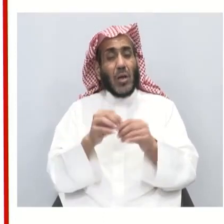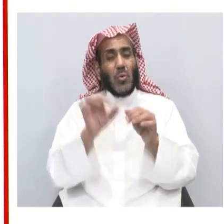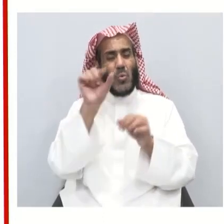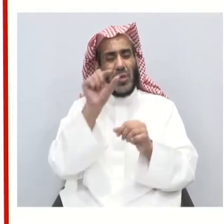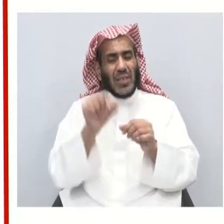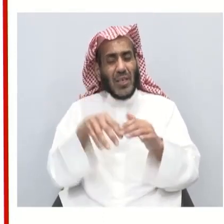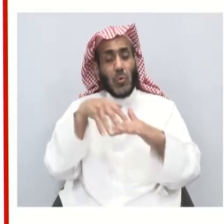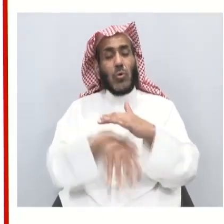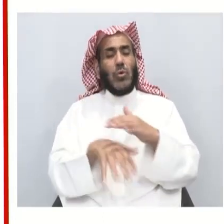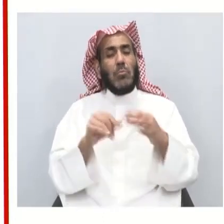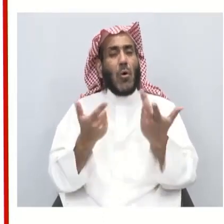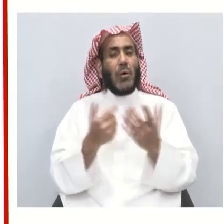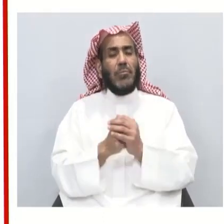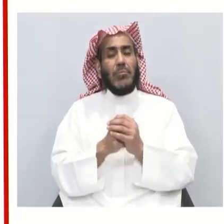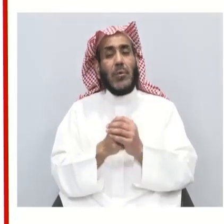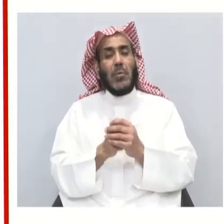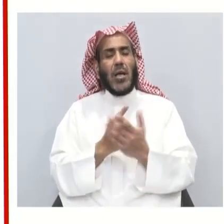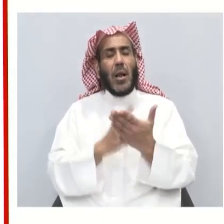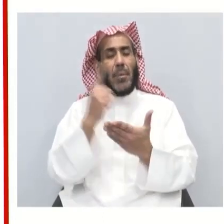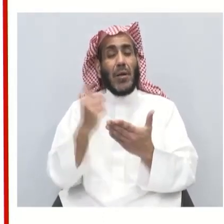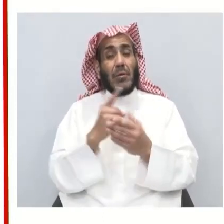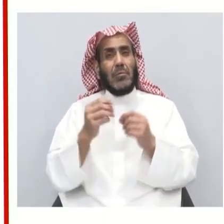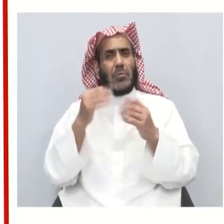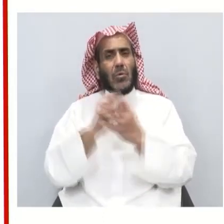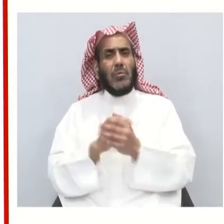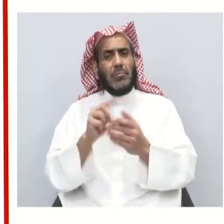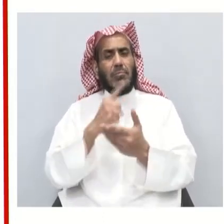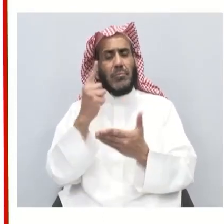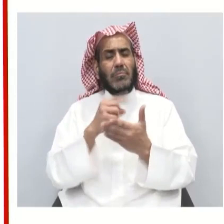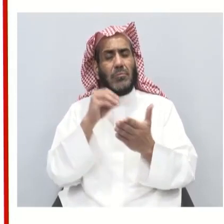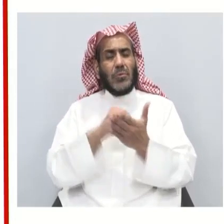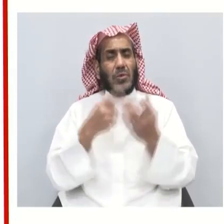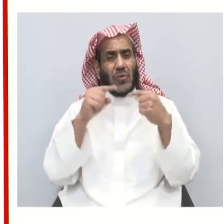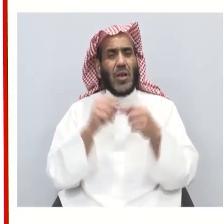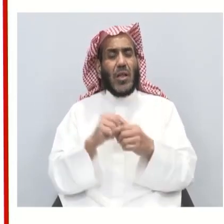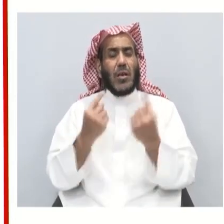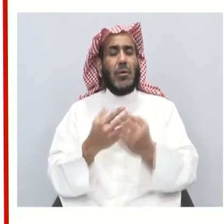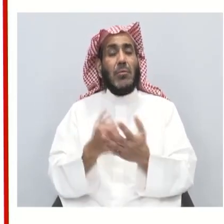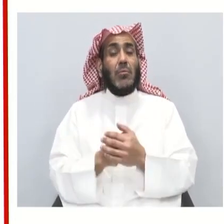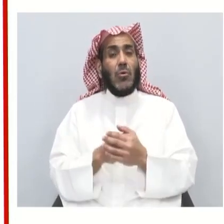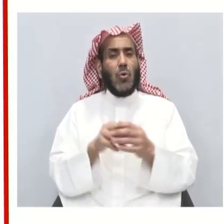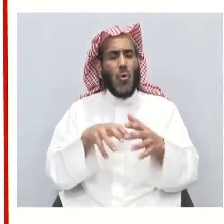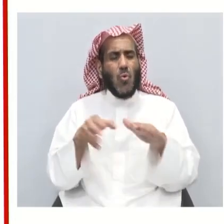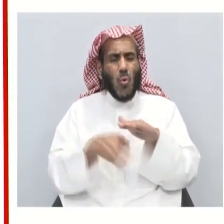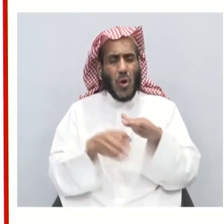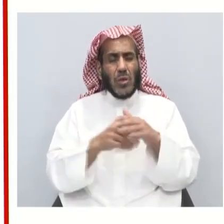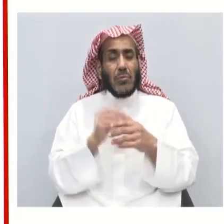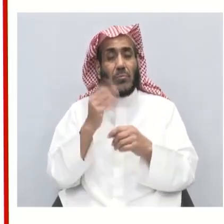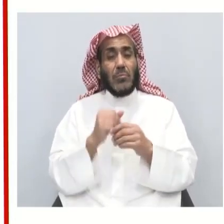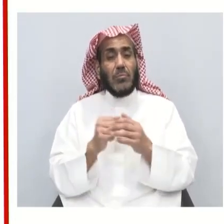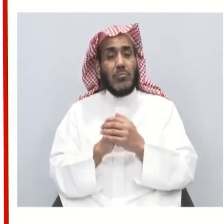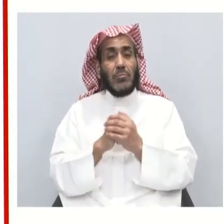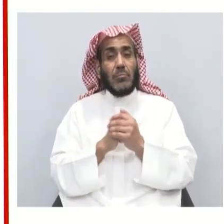وجذوره، ما هي البيئة أو توقع ما هي البيئة التي يعيش فيها هذا النبات بما أنه يخزن الماء؟